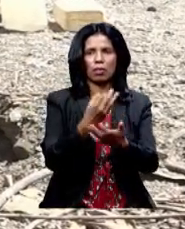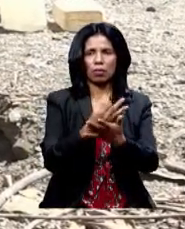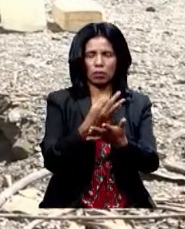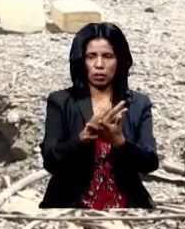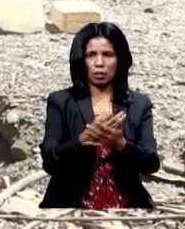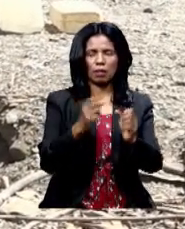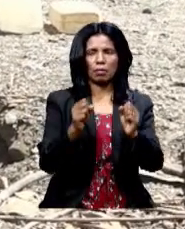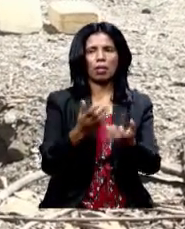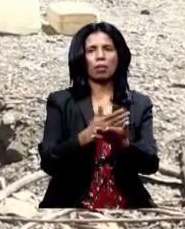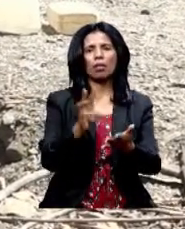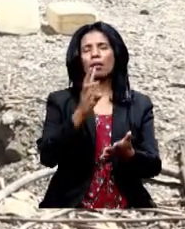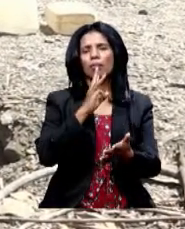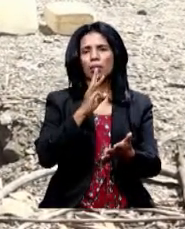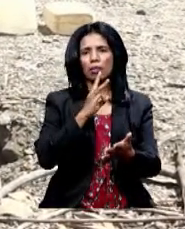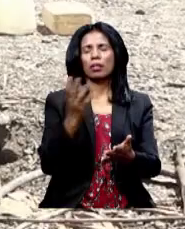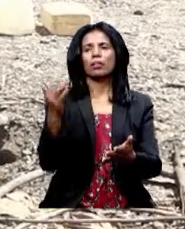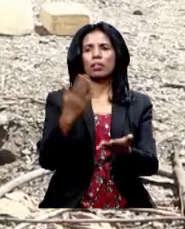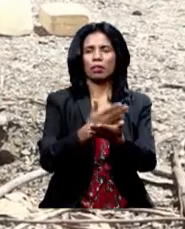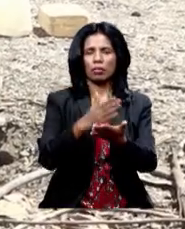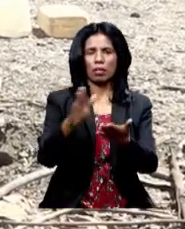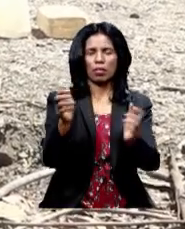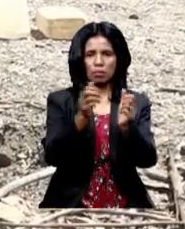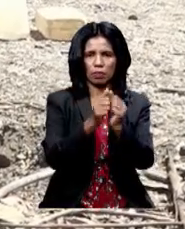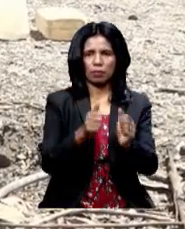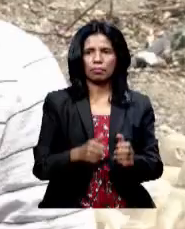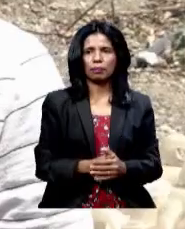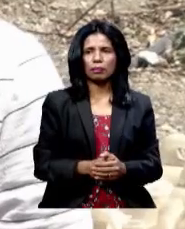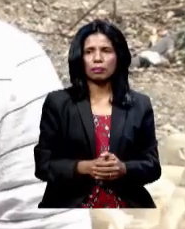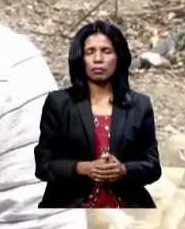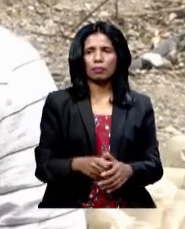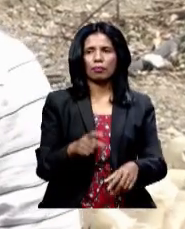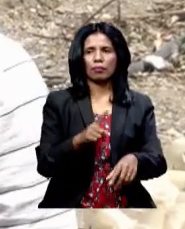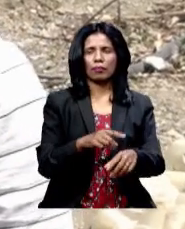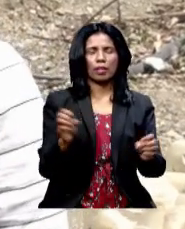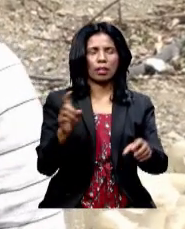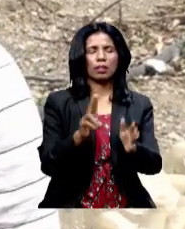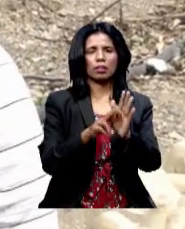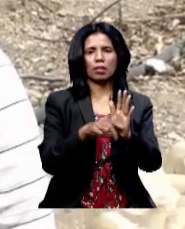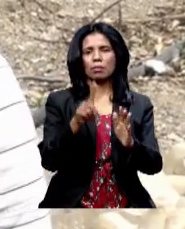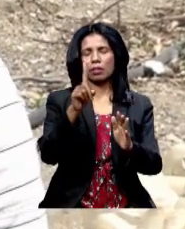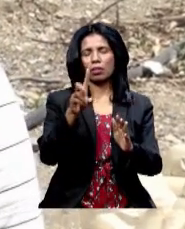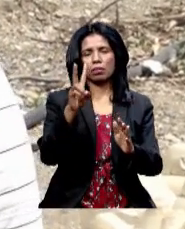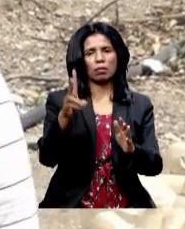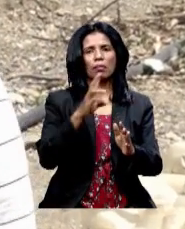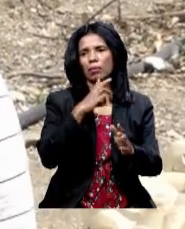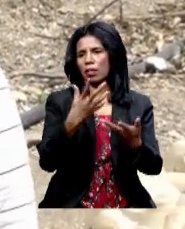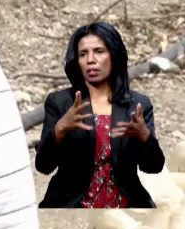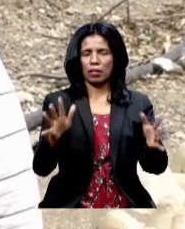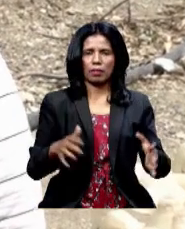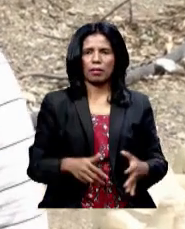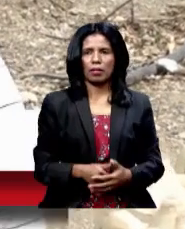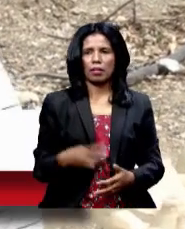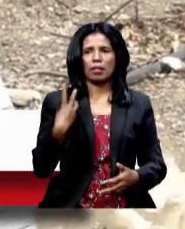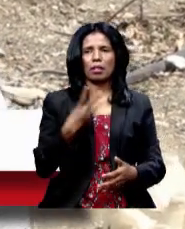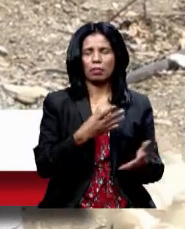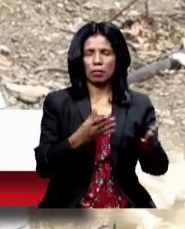e, bele so sabe, hafoin sira fahe ba malu. Darum ba zam dua, la to zam dua, zam satu sinye mara nuna, tergantung det. Amin